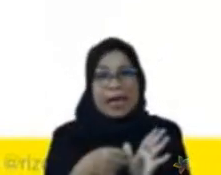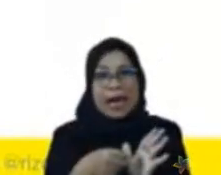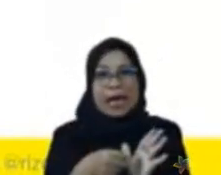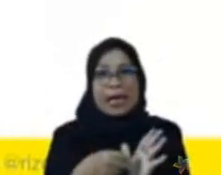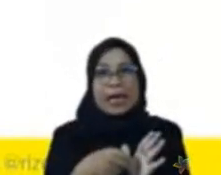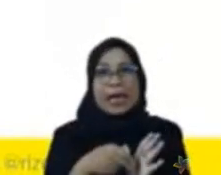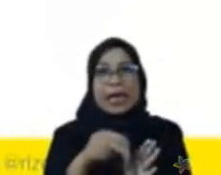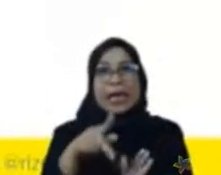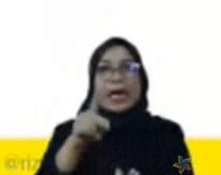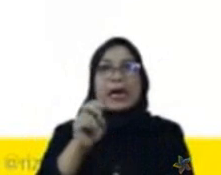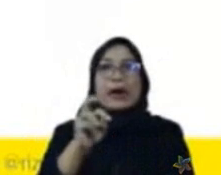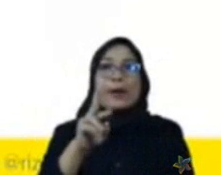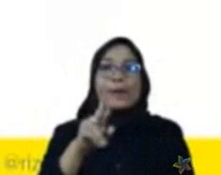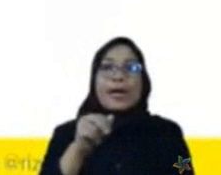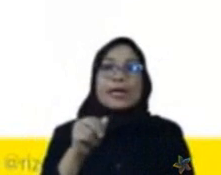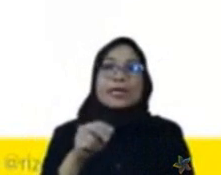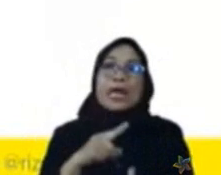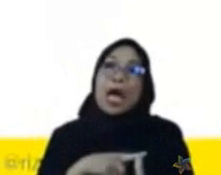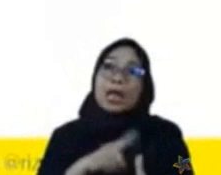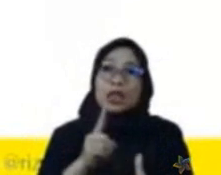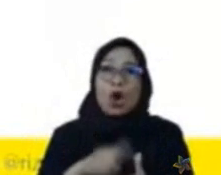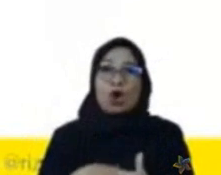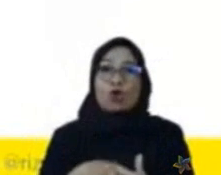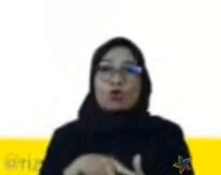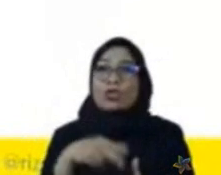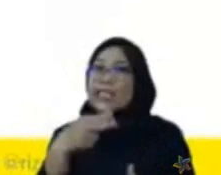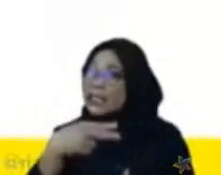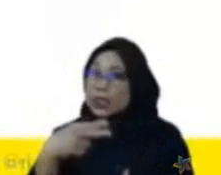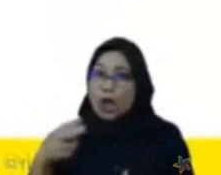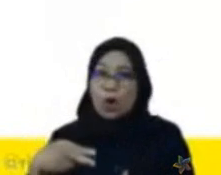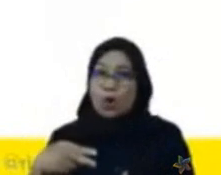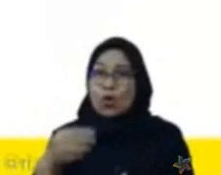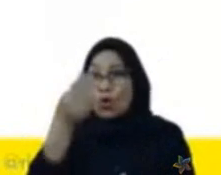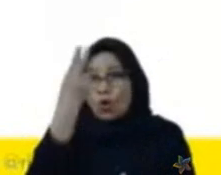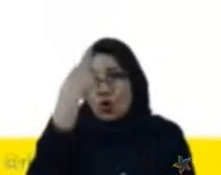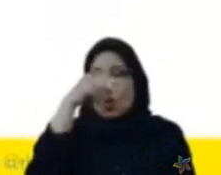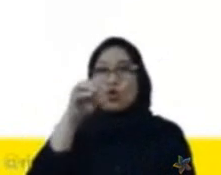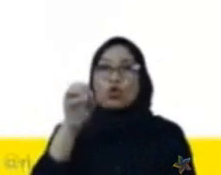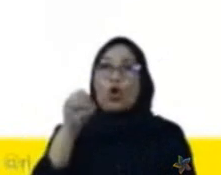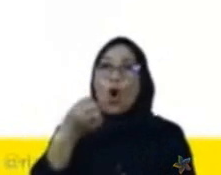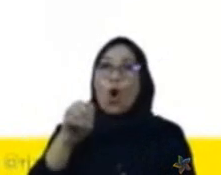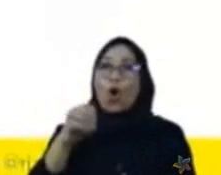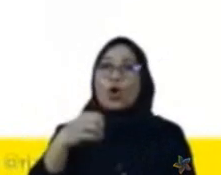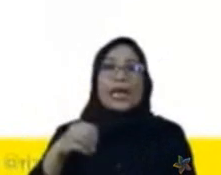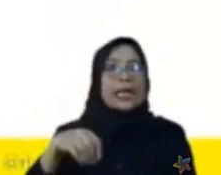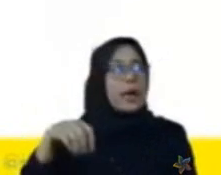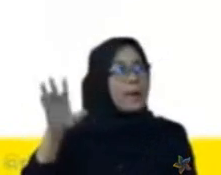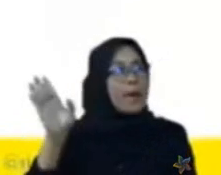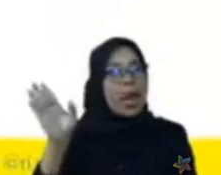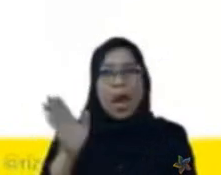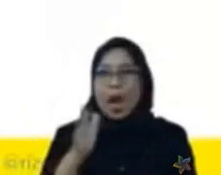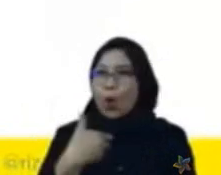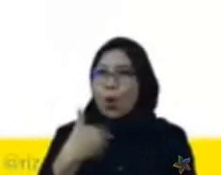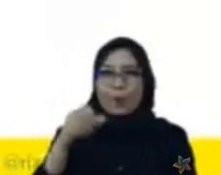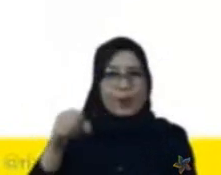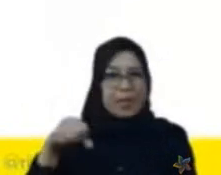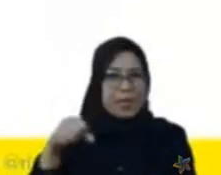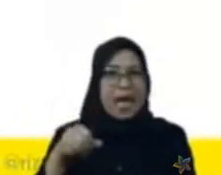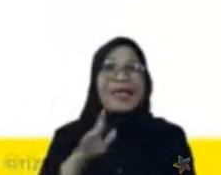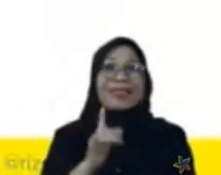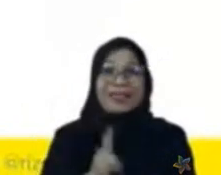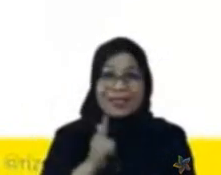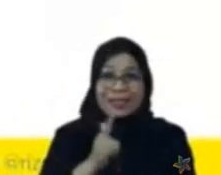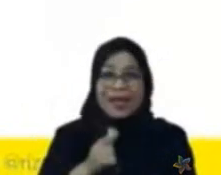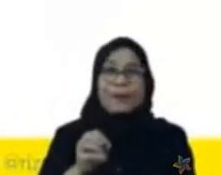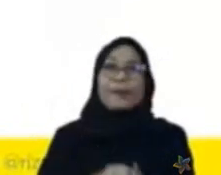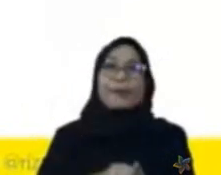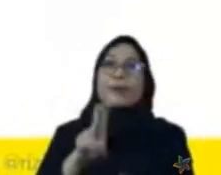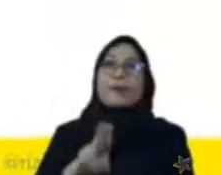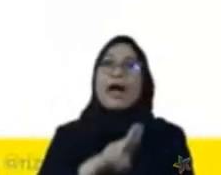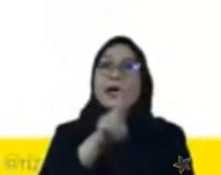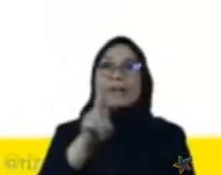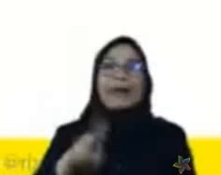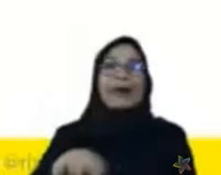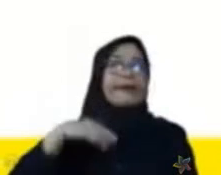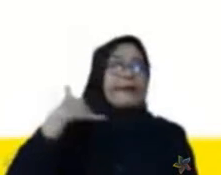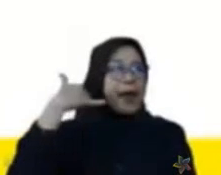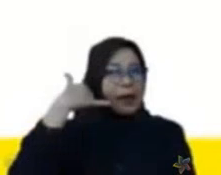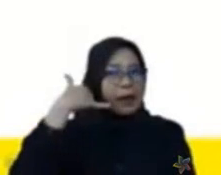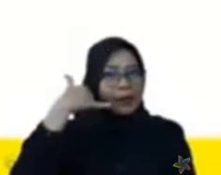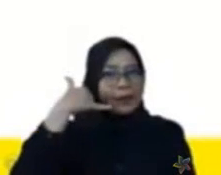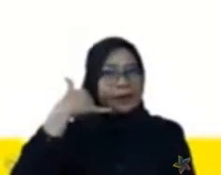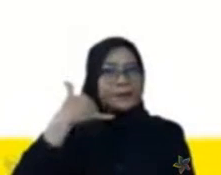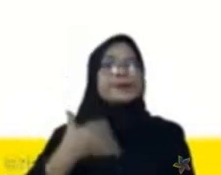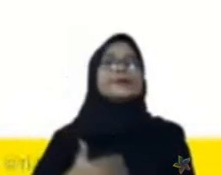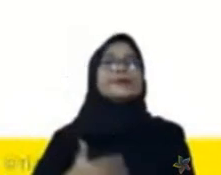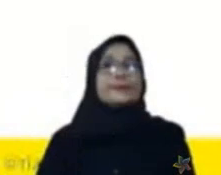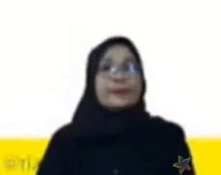zona hijau. Untuk zona oranye itu belum bisa, jadi tetap menggunakan daring jika seperti itu yang